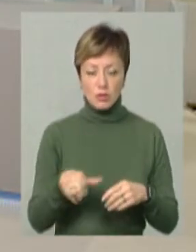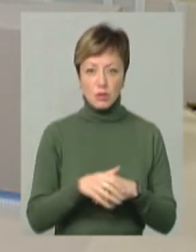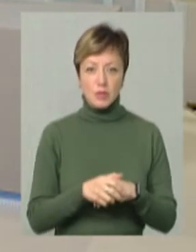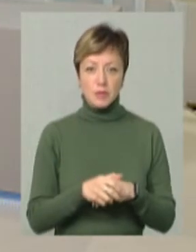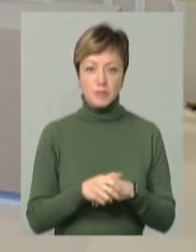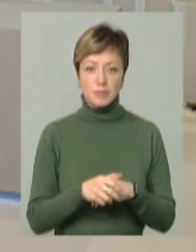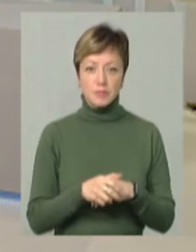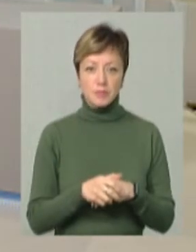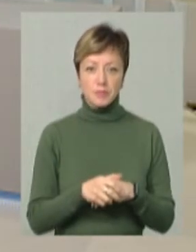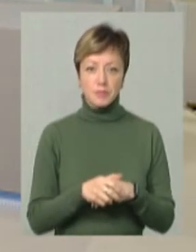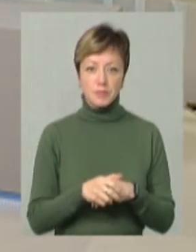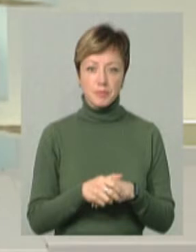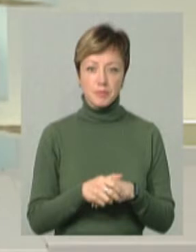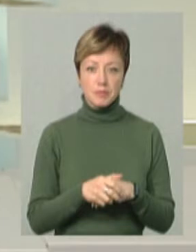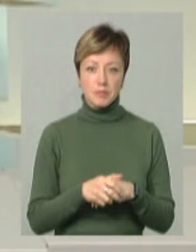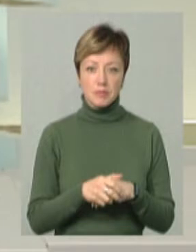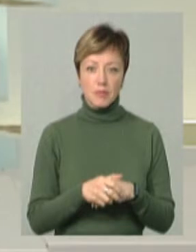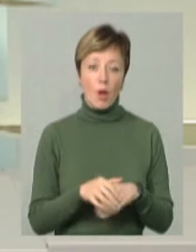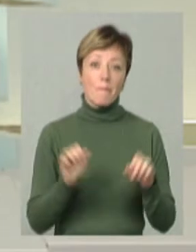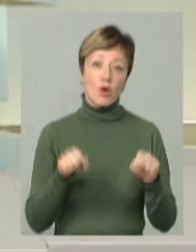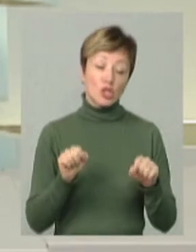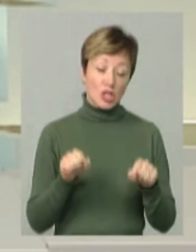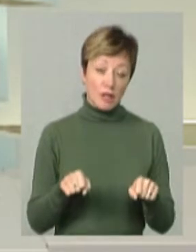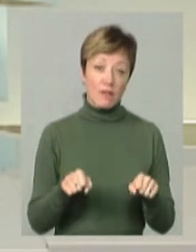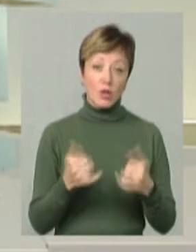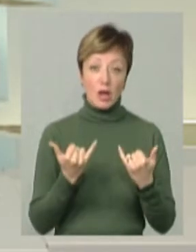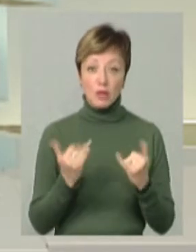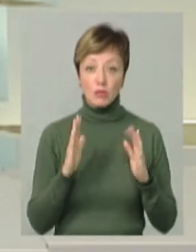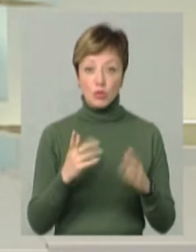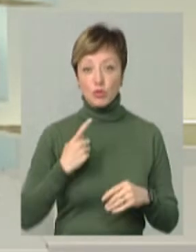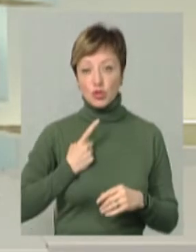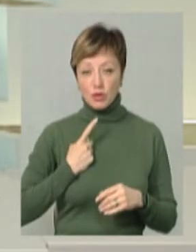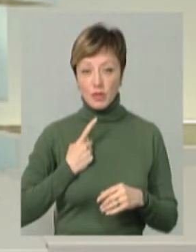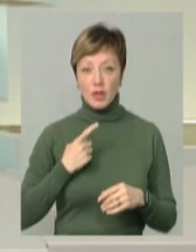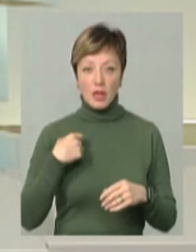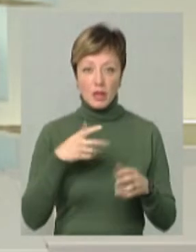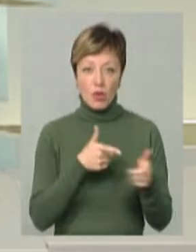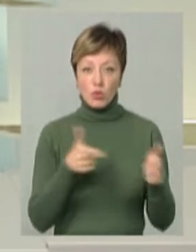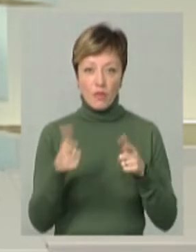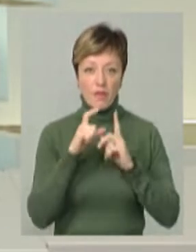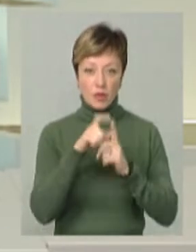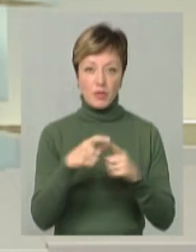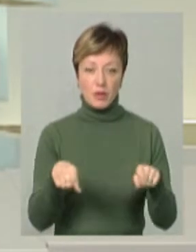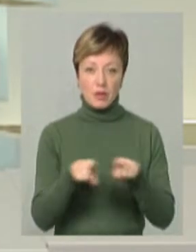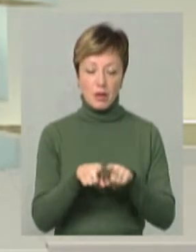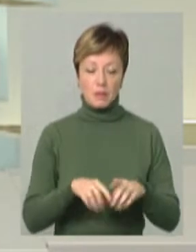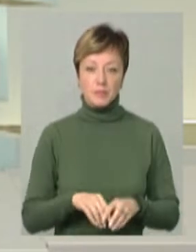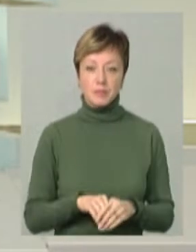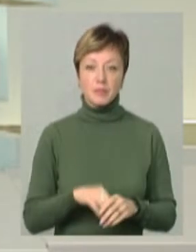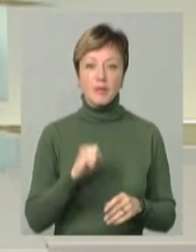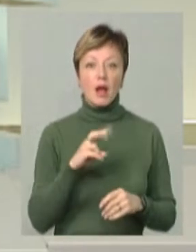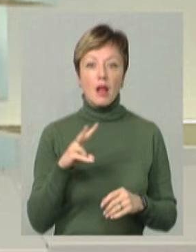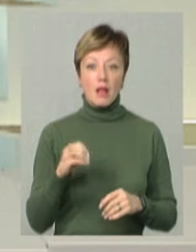відповідні якісь довідники? Ну, можливо, наразі будемо очікувати. Ну, я не готова зараз так відповісти,